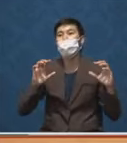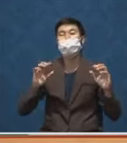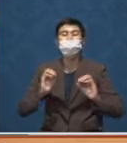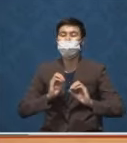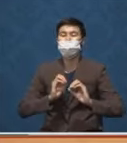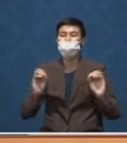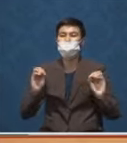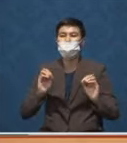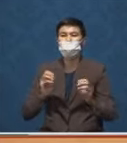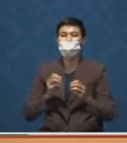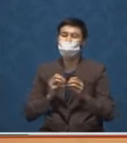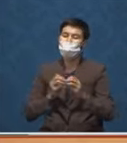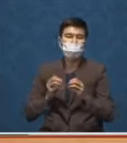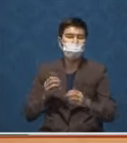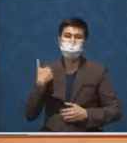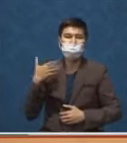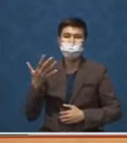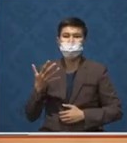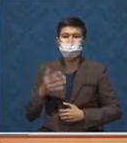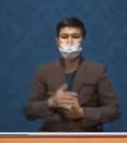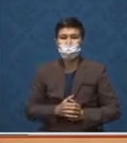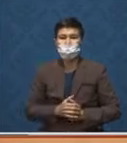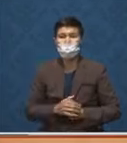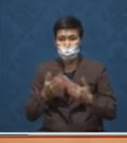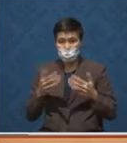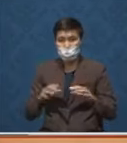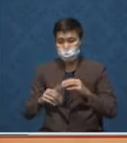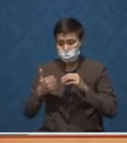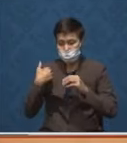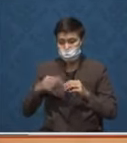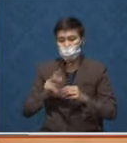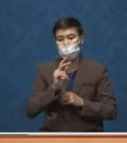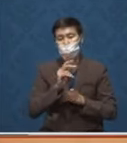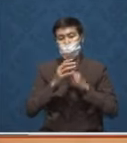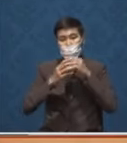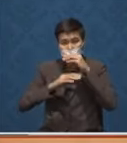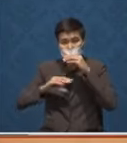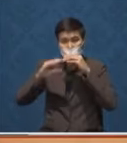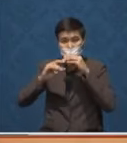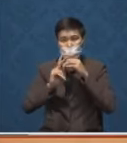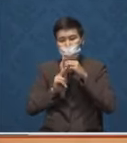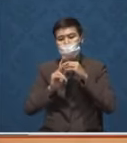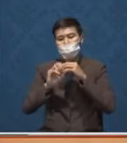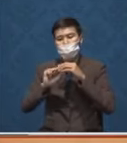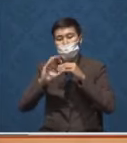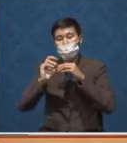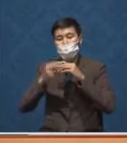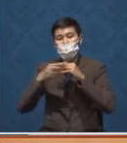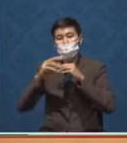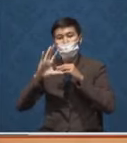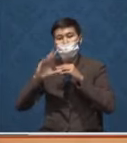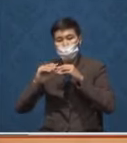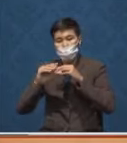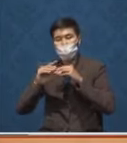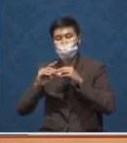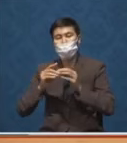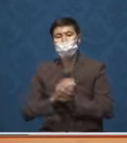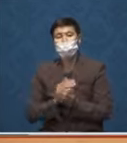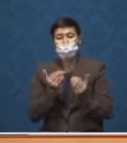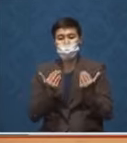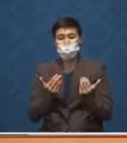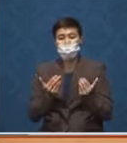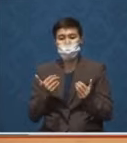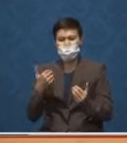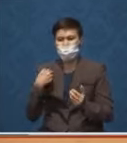นี้แล้วก็ที่สำคัญมีกสทช.เข้ามากำกับดูแลนะครับซึ่งผมก็ได้ทราบว่าทางกสทช.เนี่ยก็ได้รับเรื่องต่างๆที่